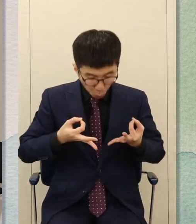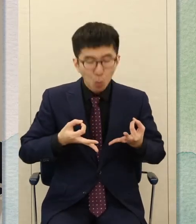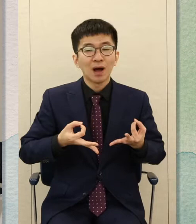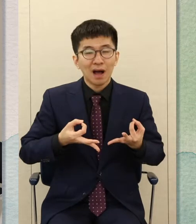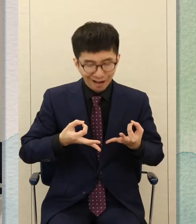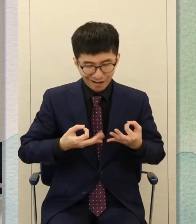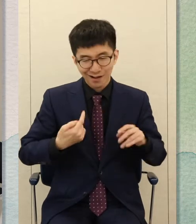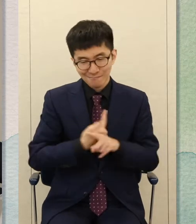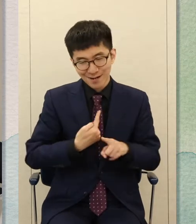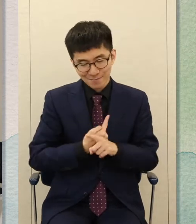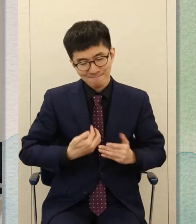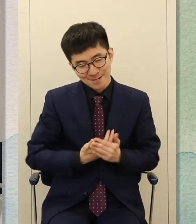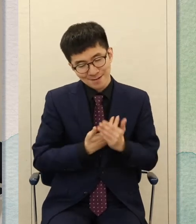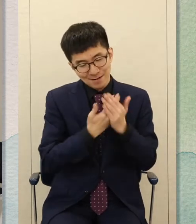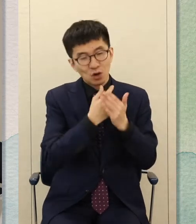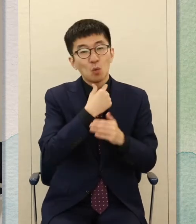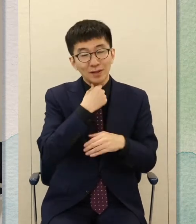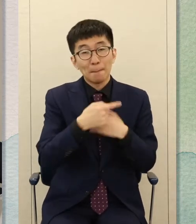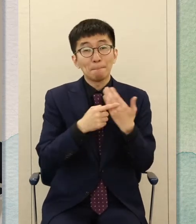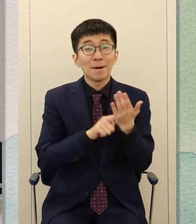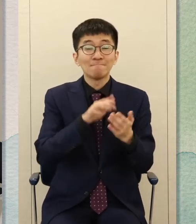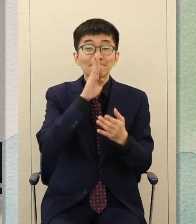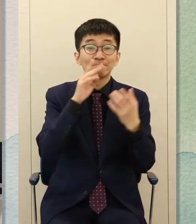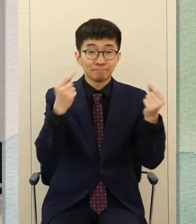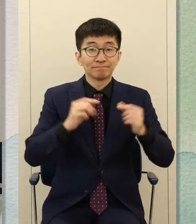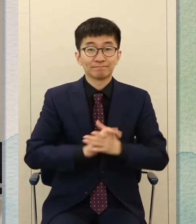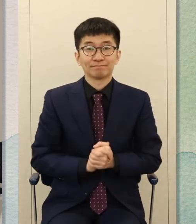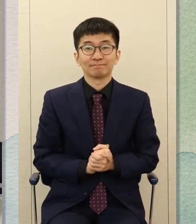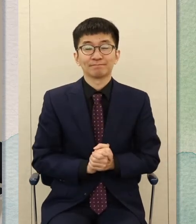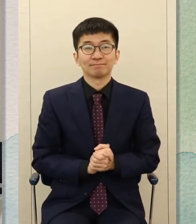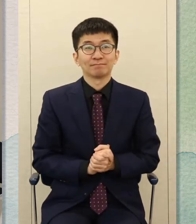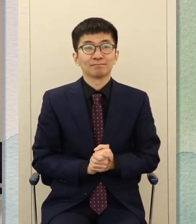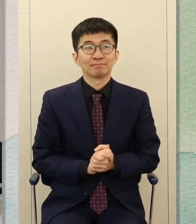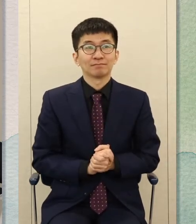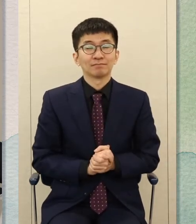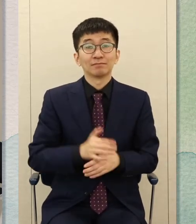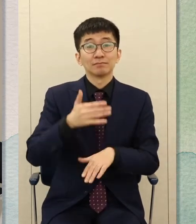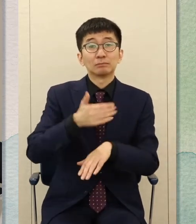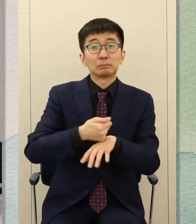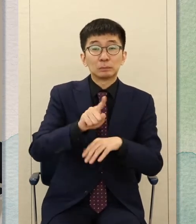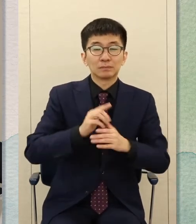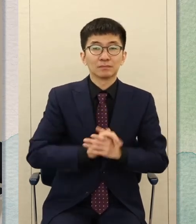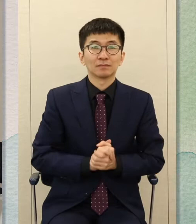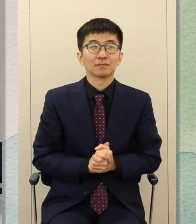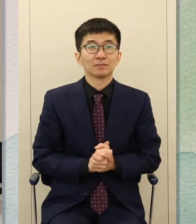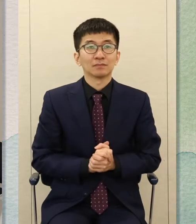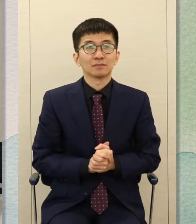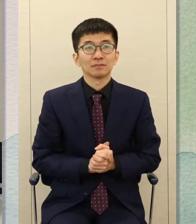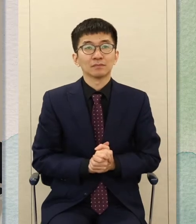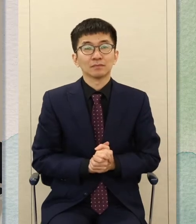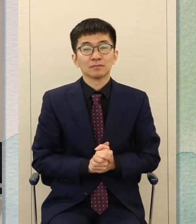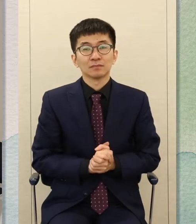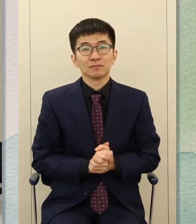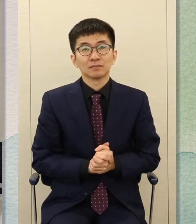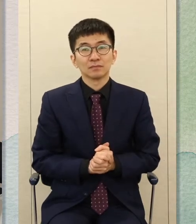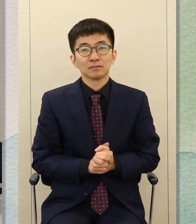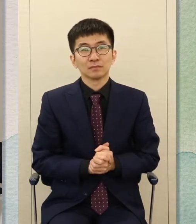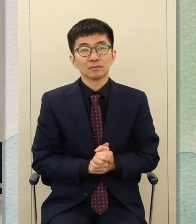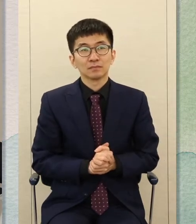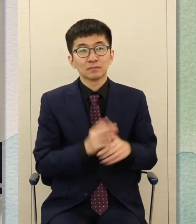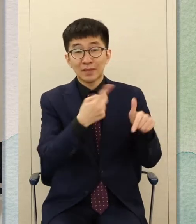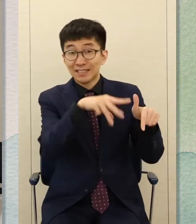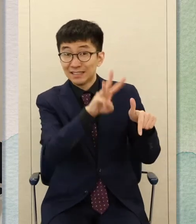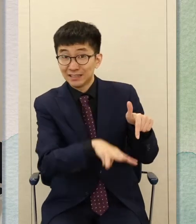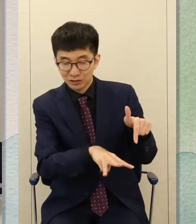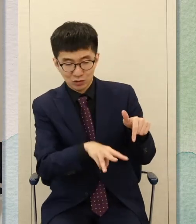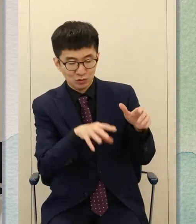제일 큰 독서 요인이라고 할 수 있습니다. 그래서 인천에서 하는 그 어린이 책